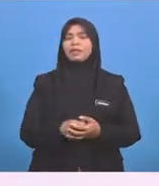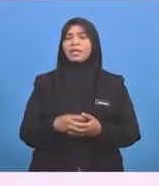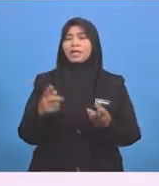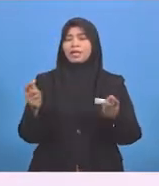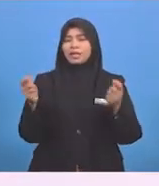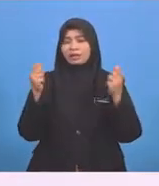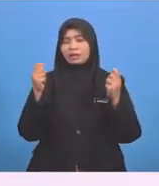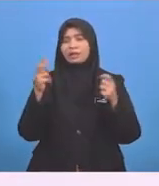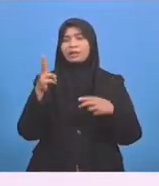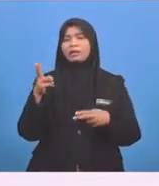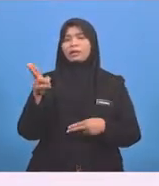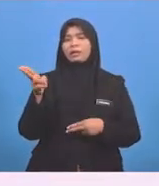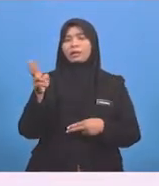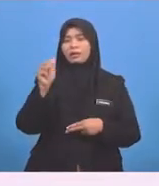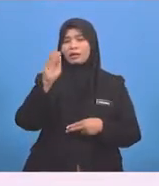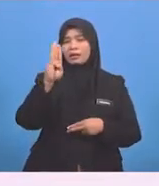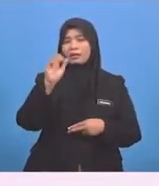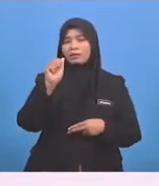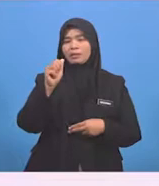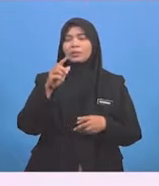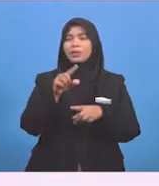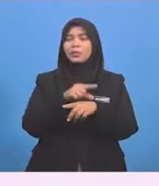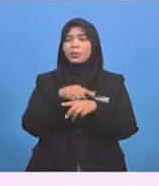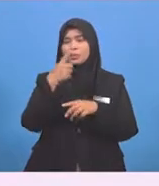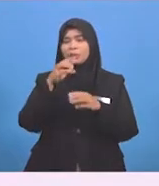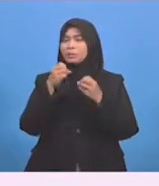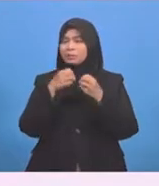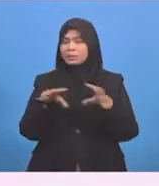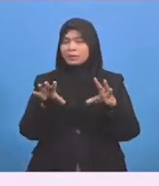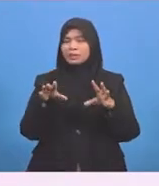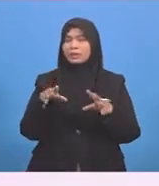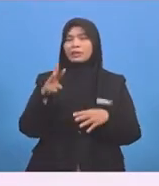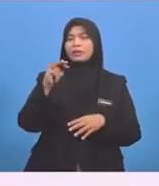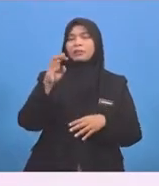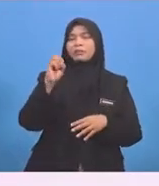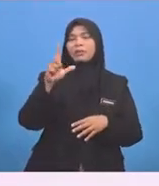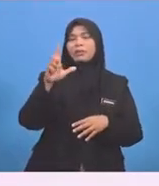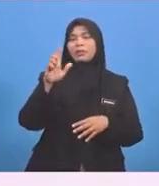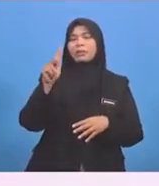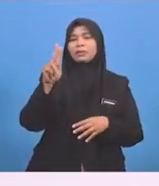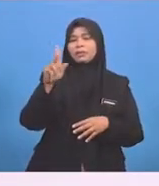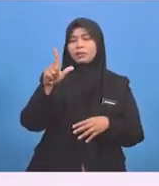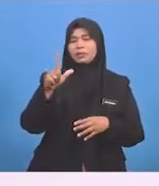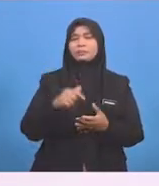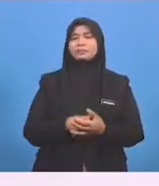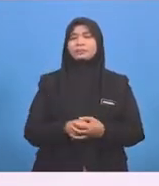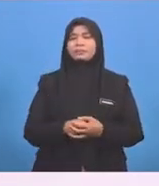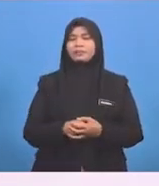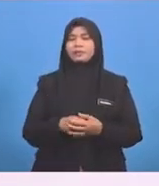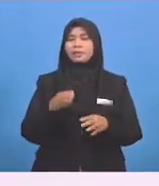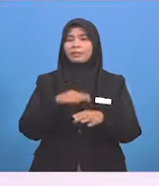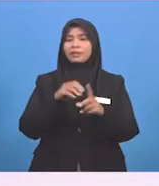haba digunakan untuk memecahkan ikatan antara molekul, dalam lengkung penyejukan, pada suhu